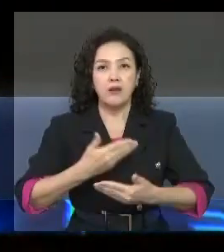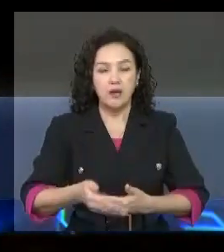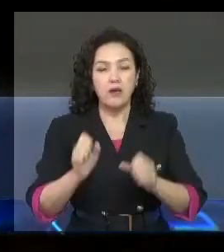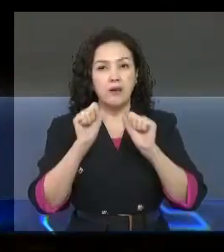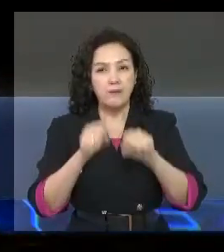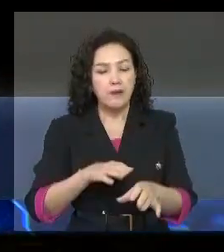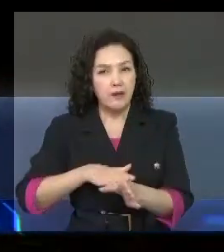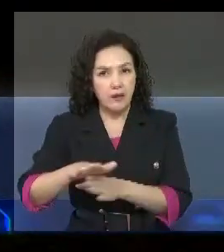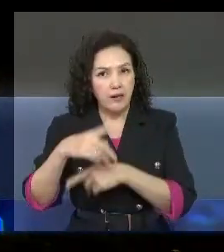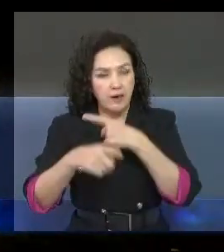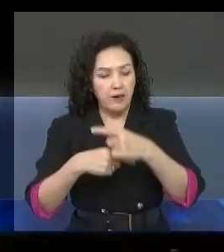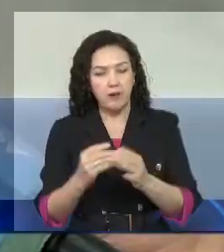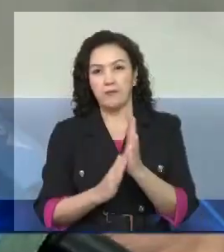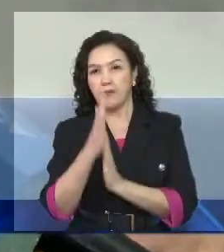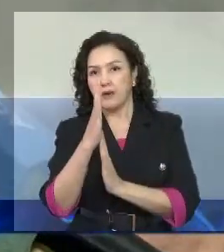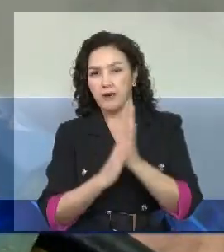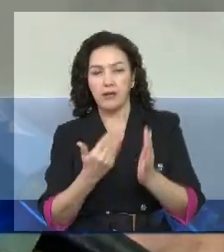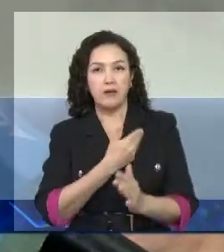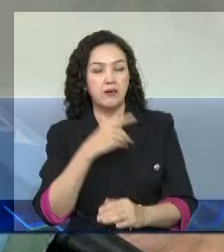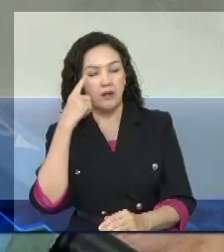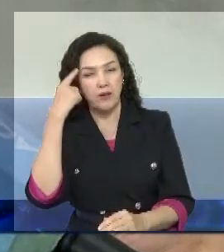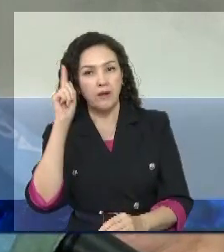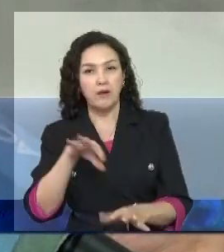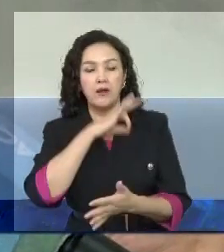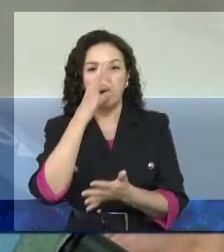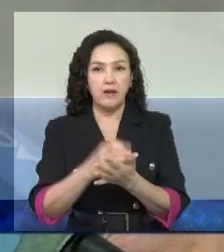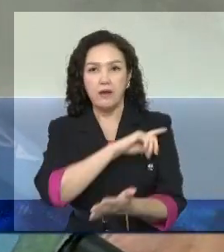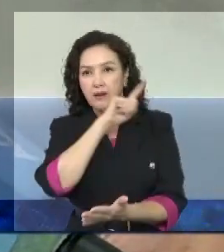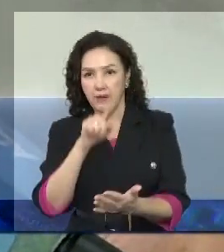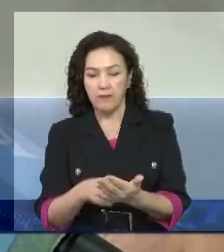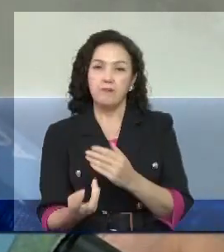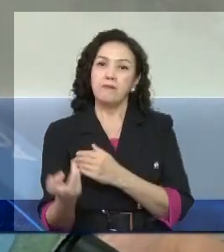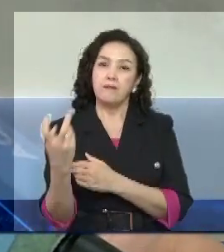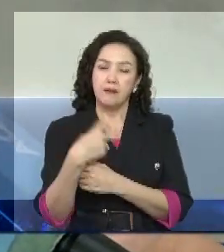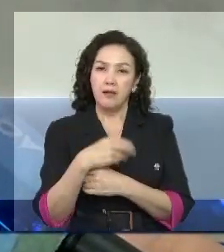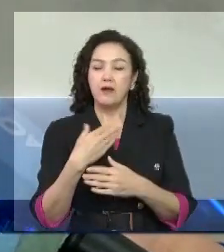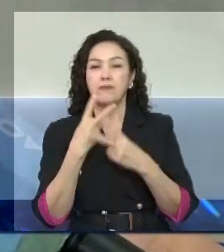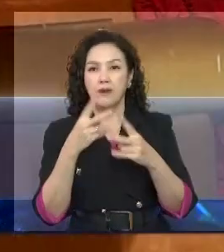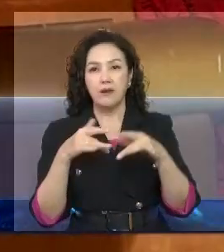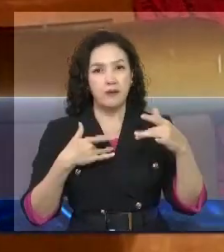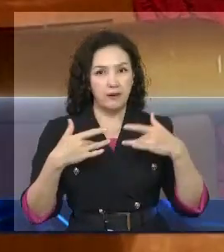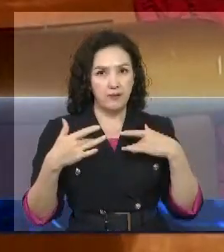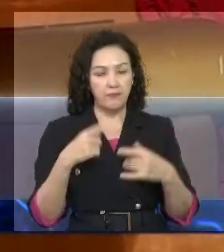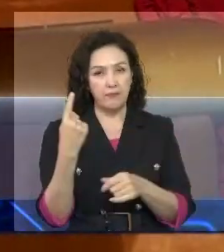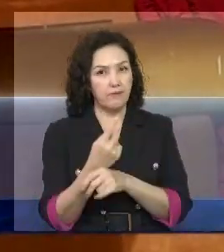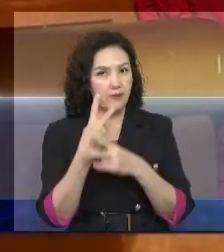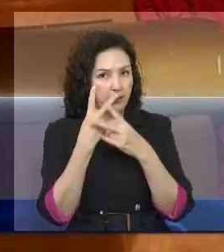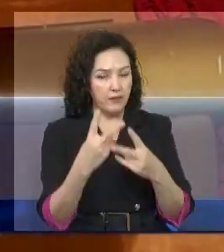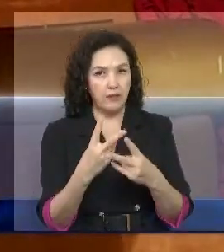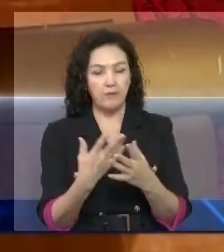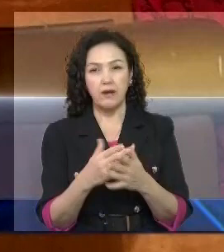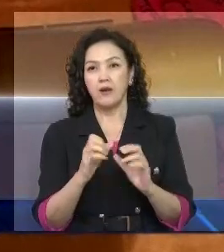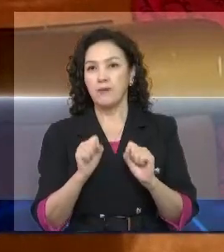Сможет ли он полностью перейти на траву? Если вы хотите узнать ответы на эти вопросы, приходите посмотреть спектакль. На первый взгляд спектакль